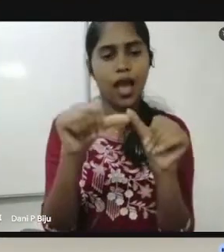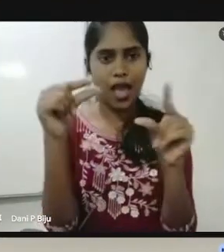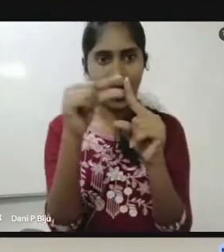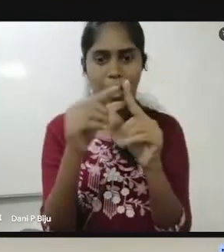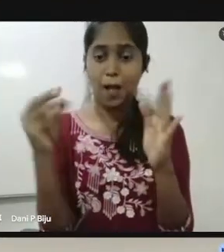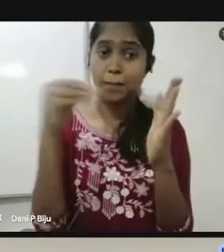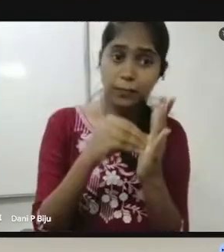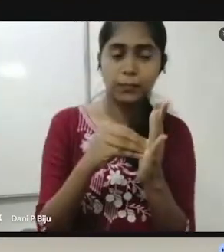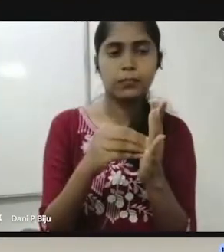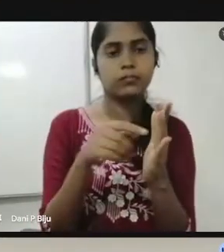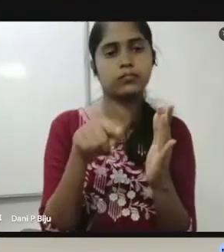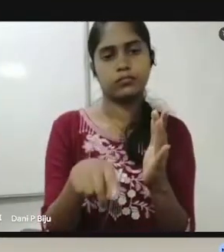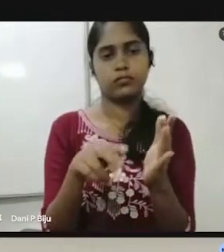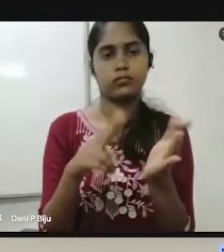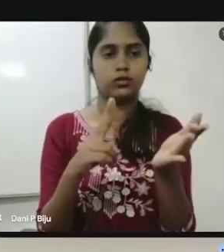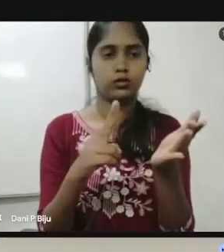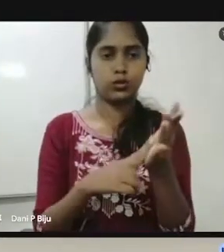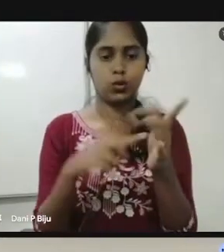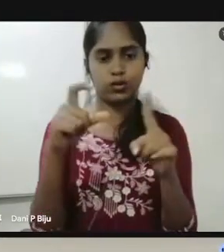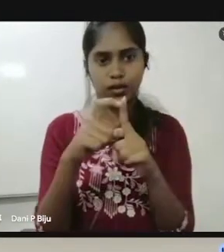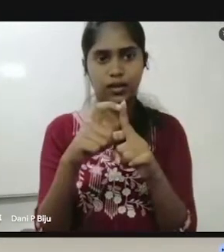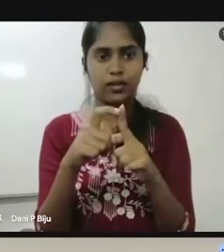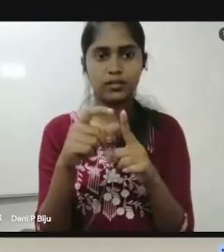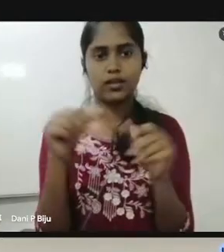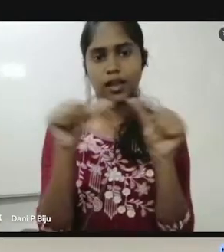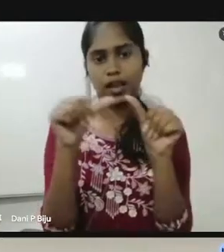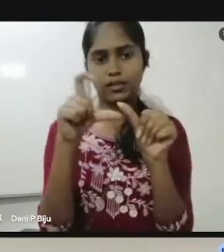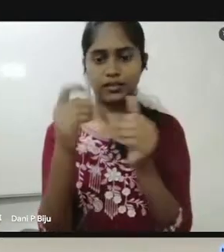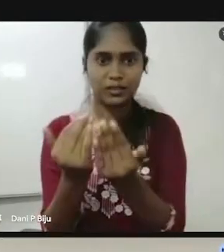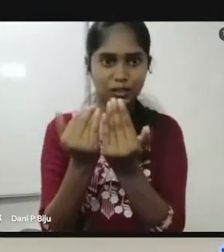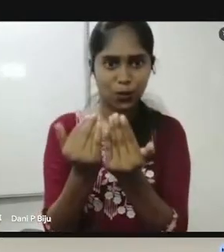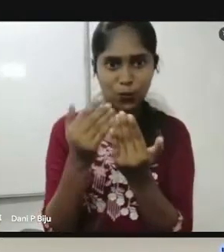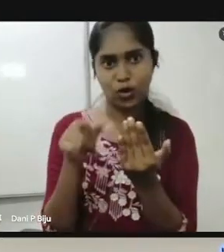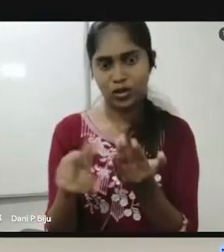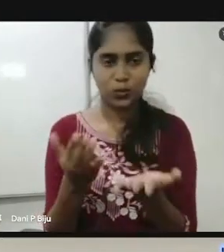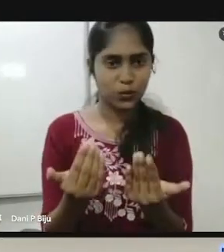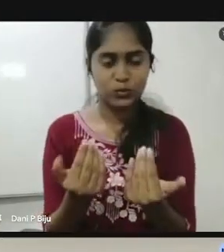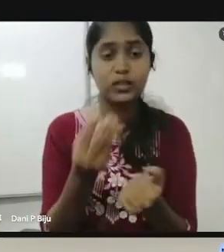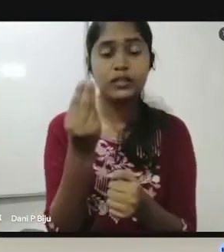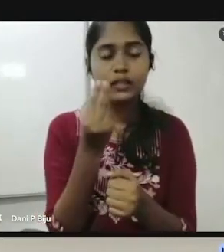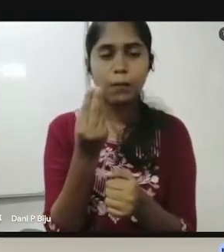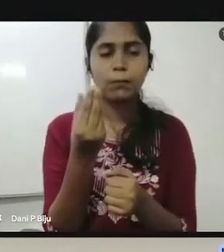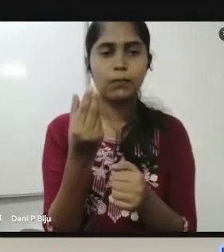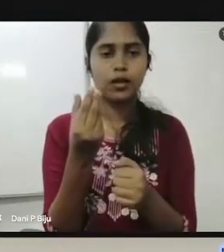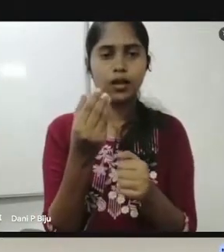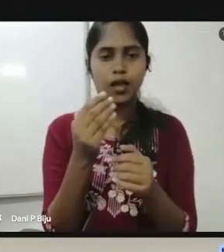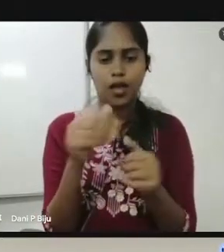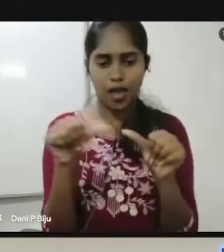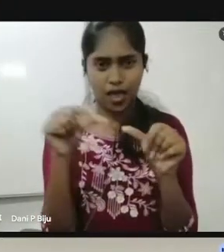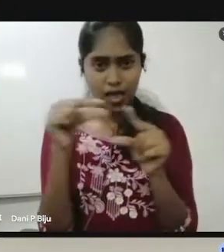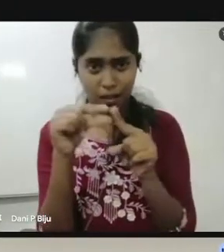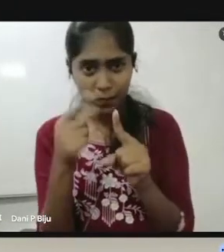അത് നോൺ ഡെഡിക്കേറ്റഡ് സ്പീച്ച് ജനറേറ്റിംഗ് ഡിവൈസ് ആണ്. പക്ഷെ എന്നിരുന്നാൽ ചില കമ്മ്യൂണിക്കേഷൻ ആപ്സും സോഫ്റ്റ്വെയർസും അതിൻ്റെതായ